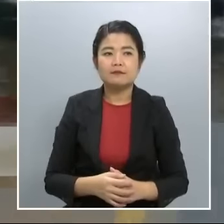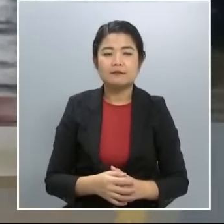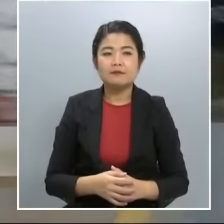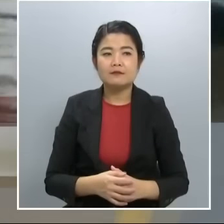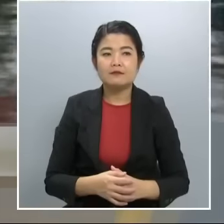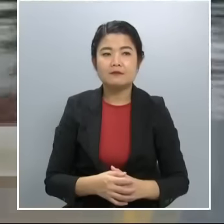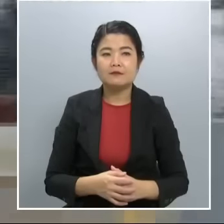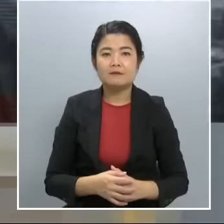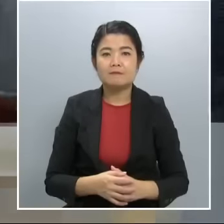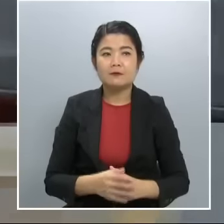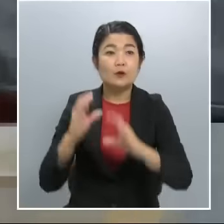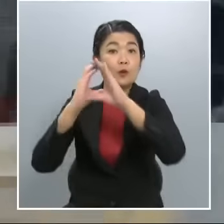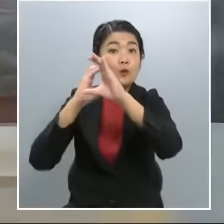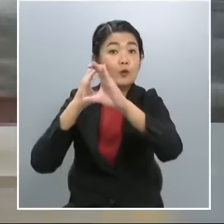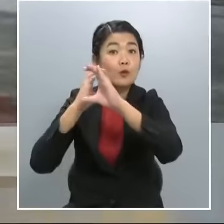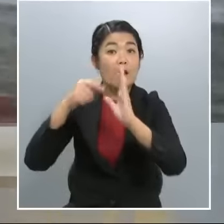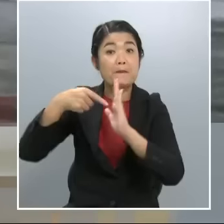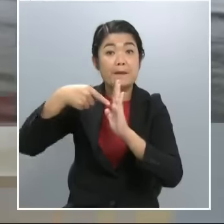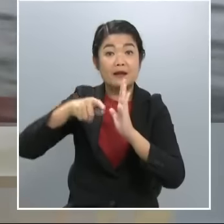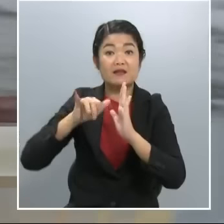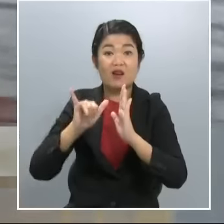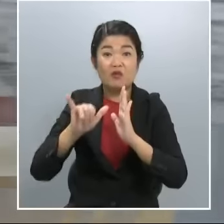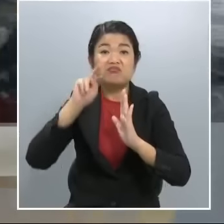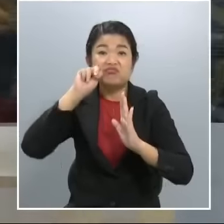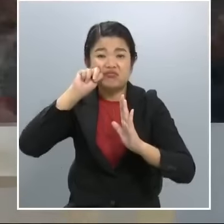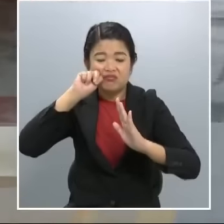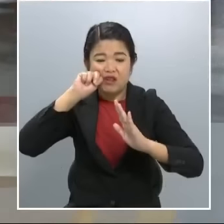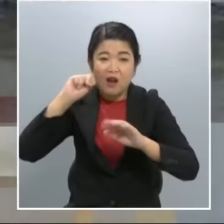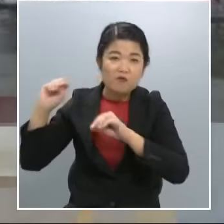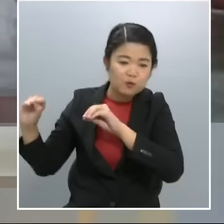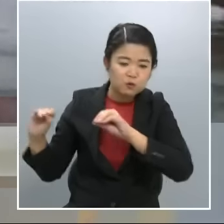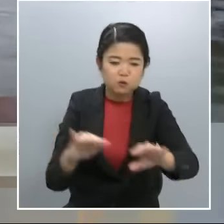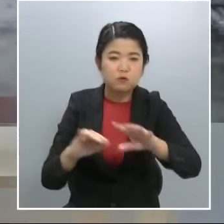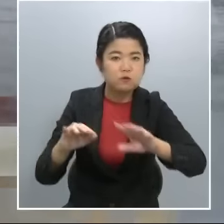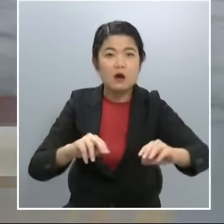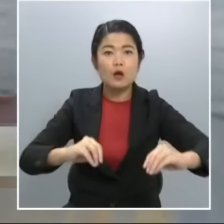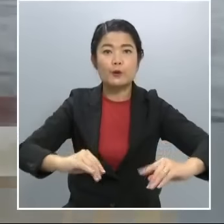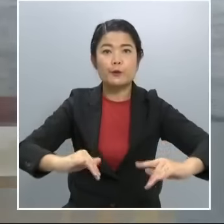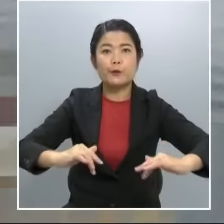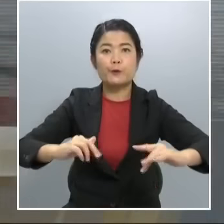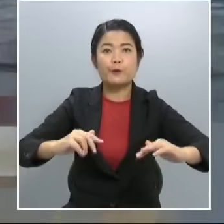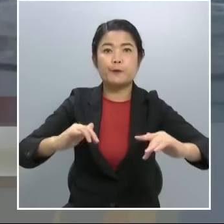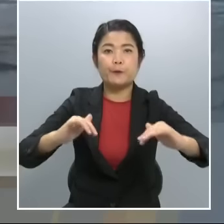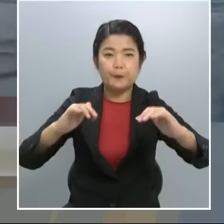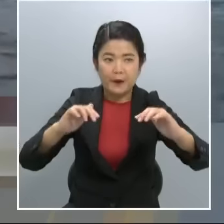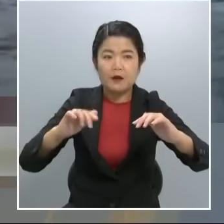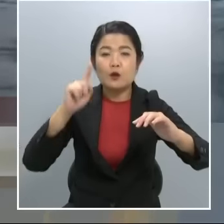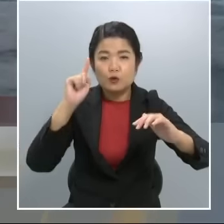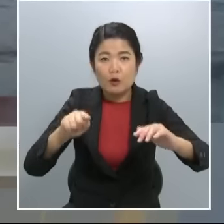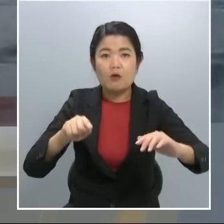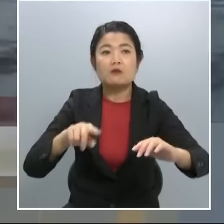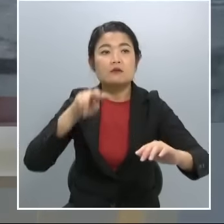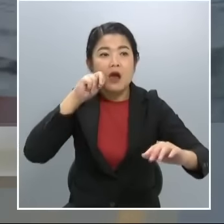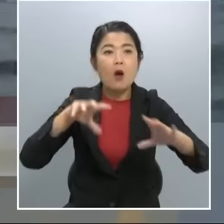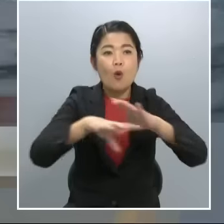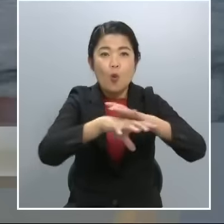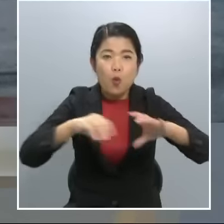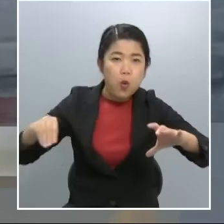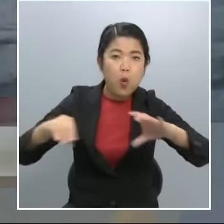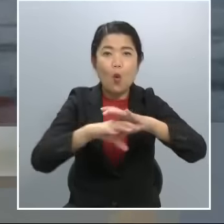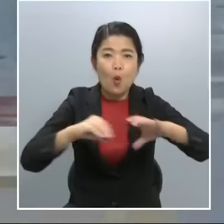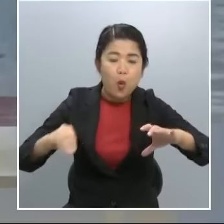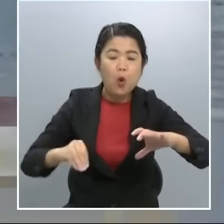สถานีขนส่งโดยสารพะเยาก็ถูกน้ำทะลักเข้าท่วมพื้นที่อ่าอันนี้จะต้องเร่งระบายน้ำออกจากกวานพะเยาอย่าง